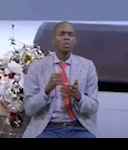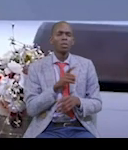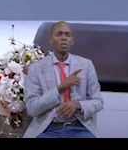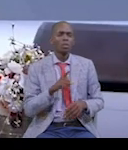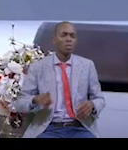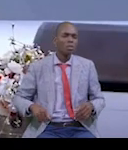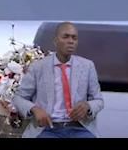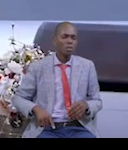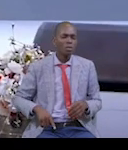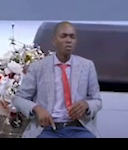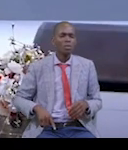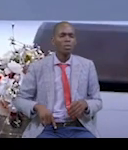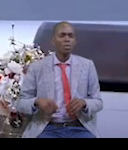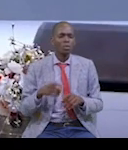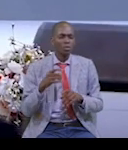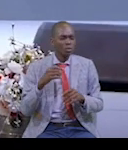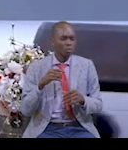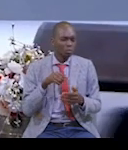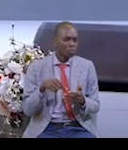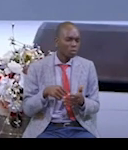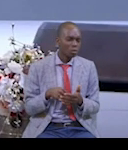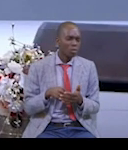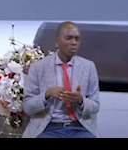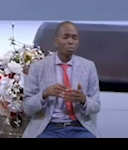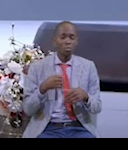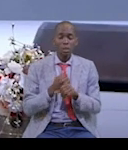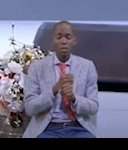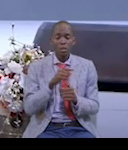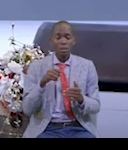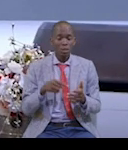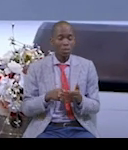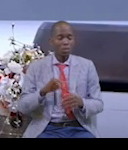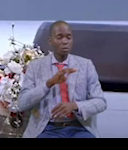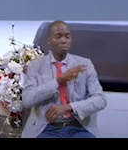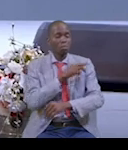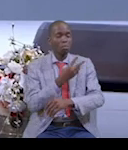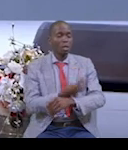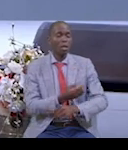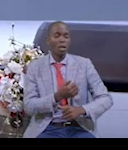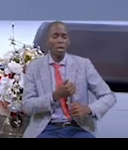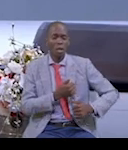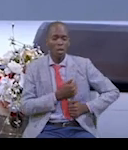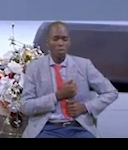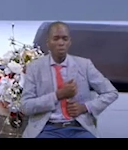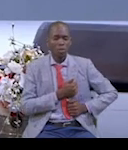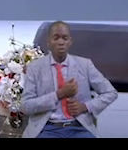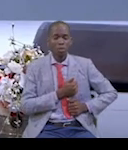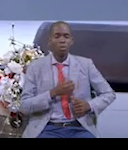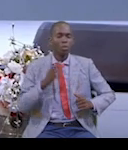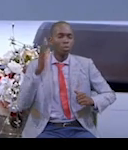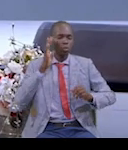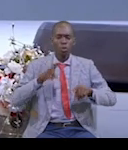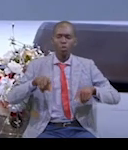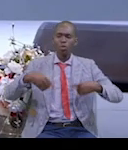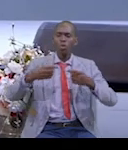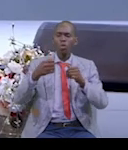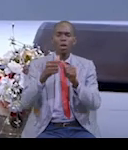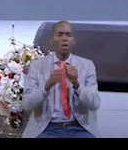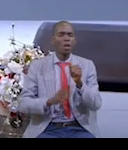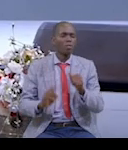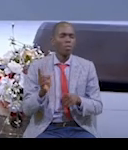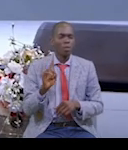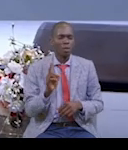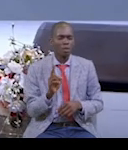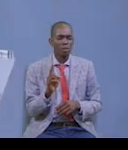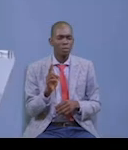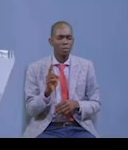ప్రభు. This mighty army. ఈ బలమైన సైన్యం. Will go everywhere. ప్రతి చోటకు